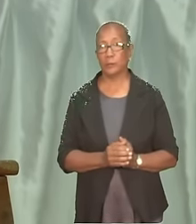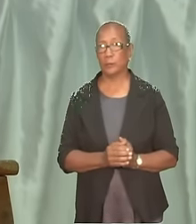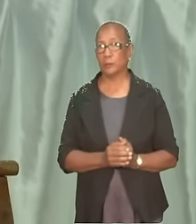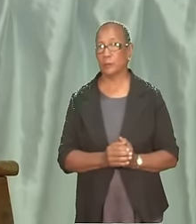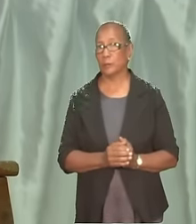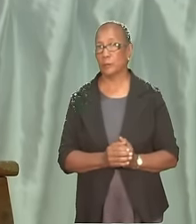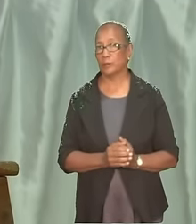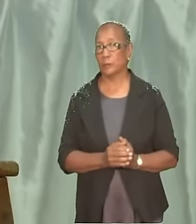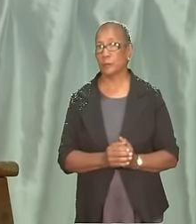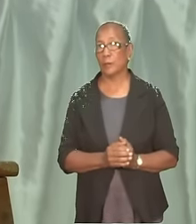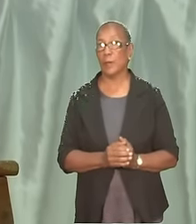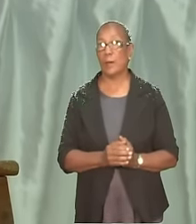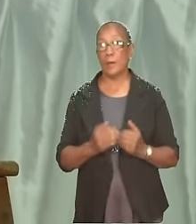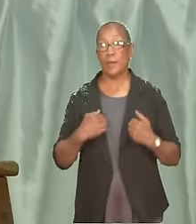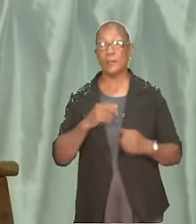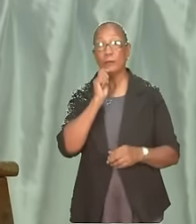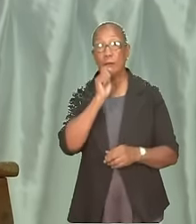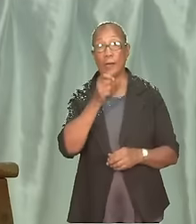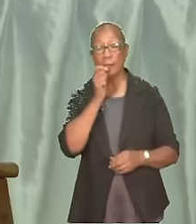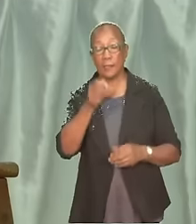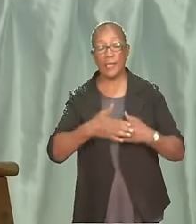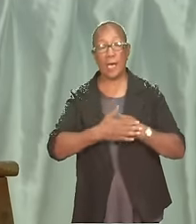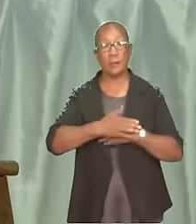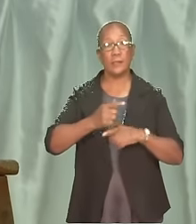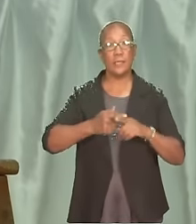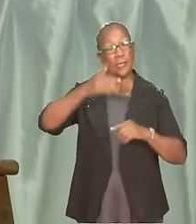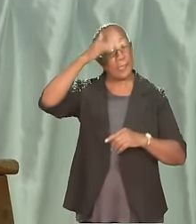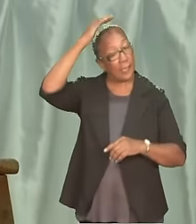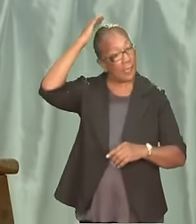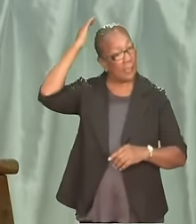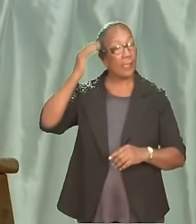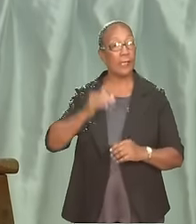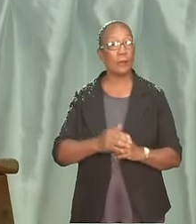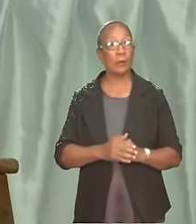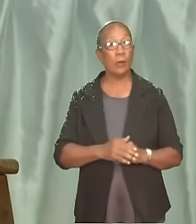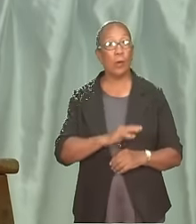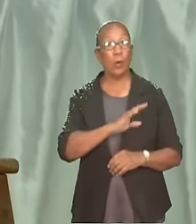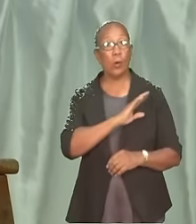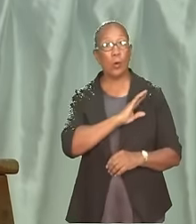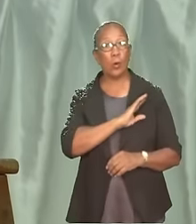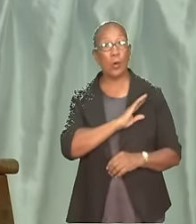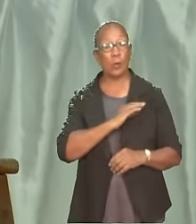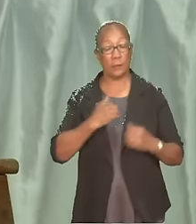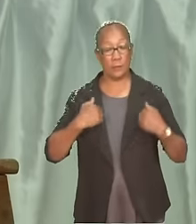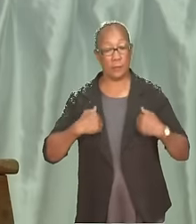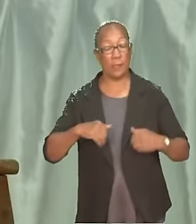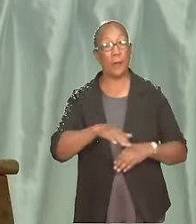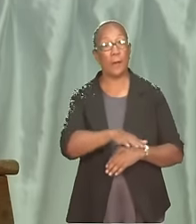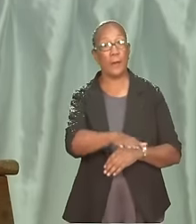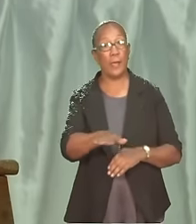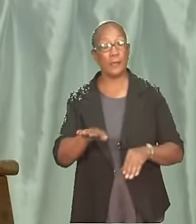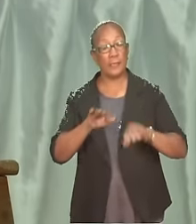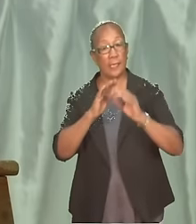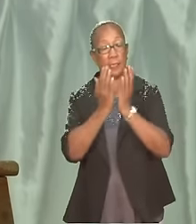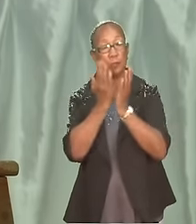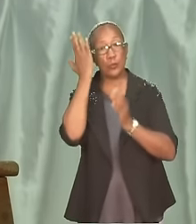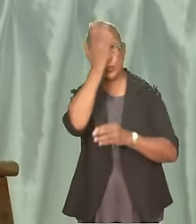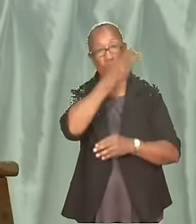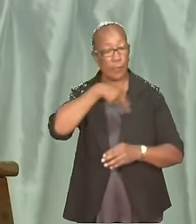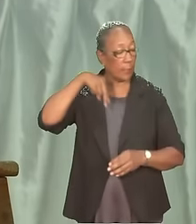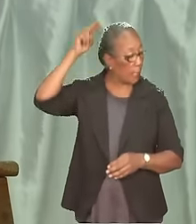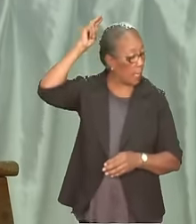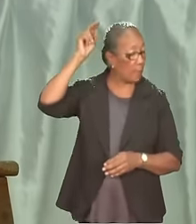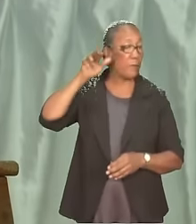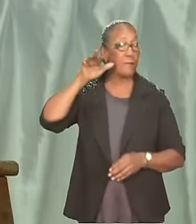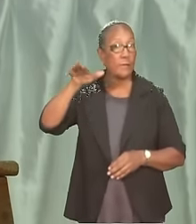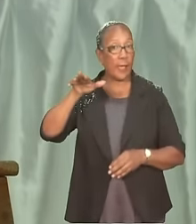Leden van de media, dames en heren, maar ook alle personen, onze landgenoten hier in Suriname, ook daar ver in de